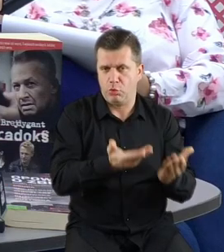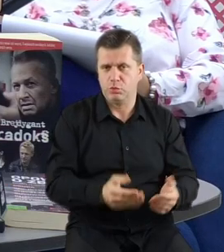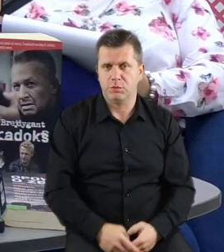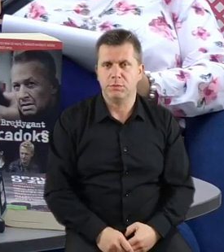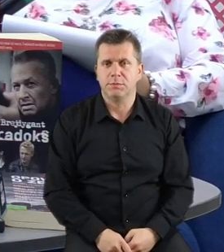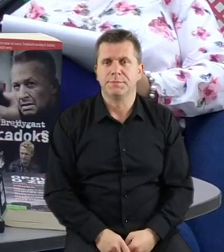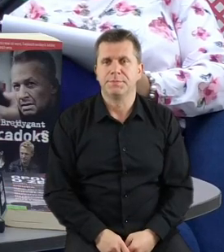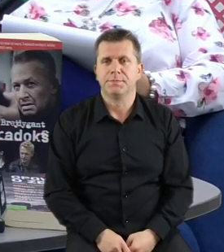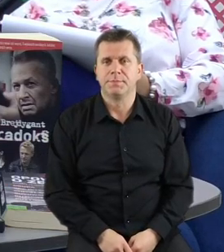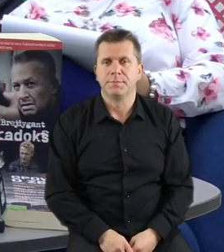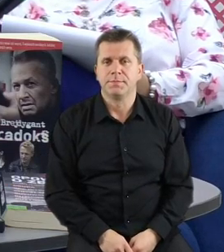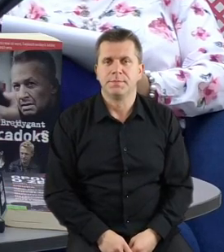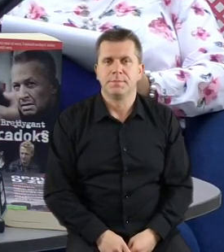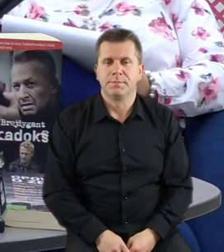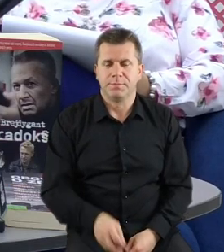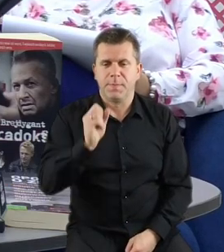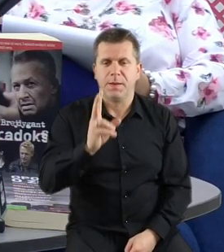takie właśnie...